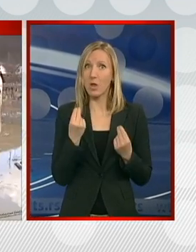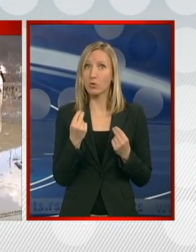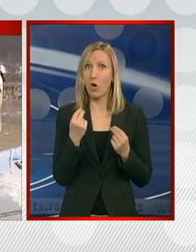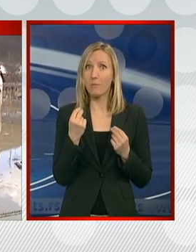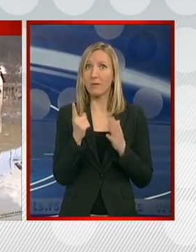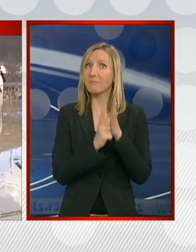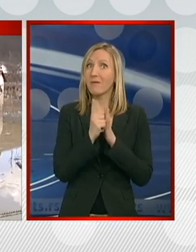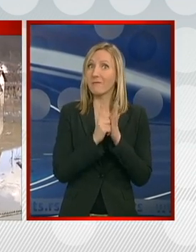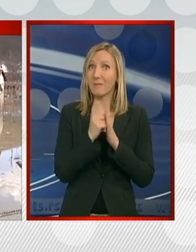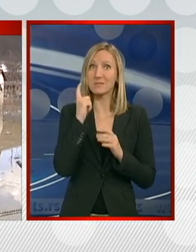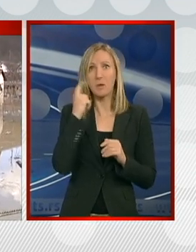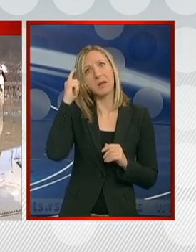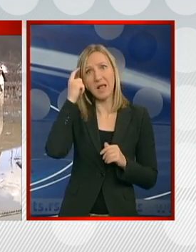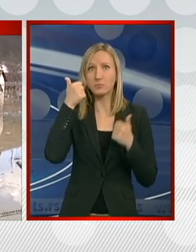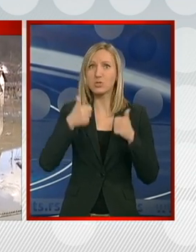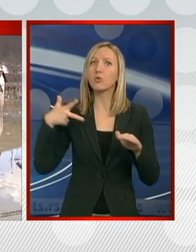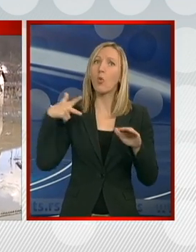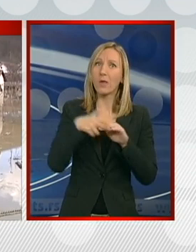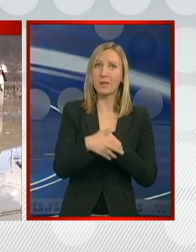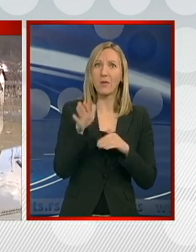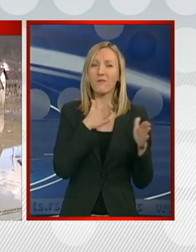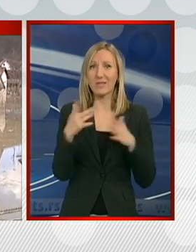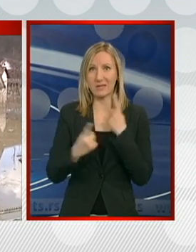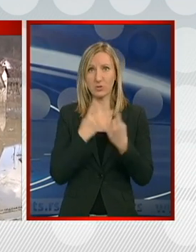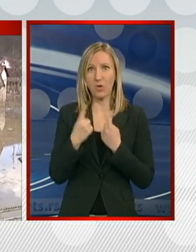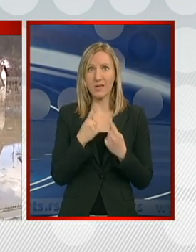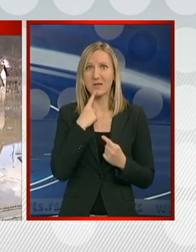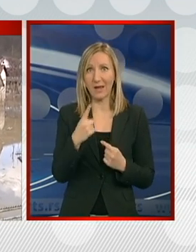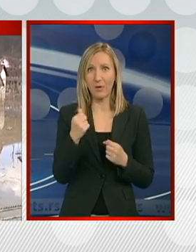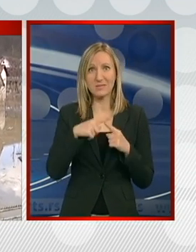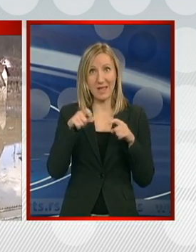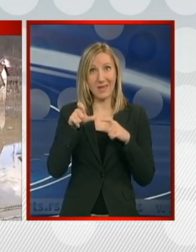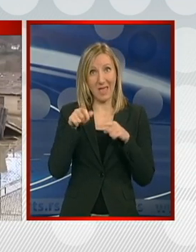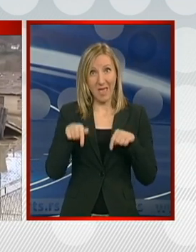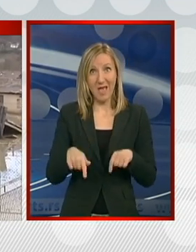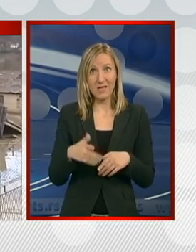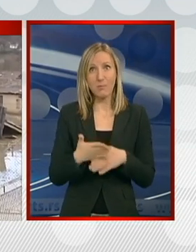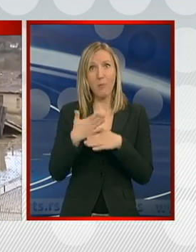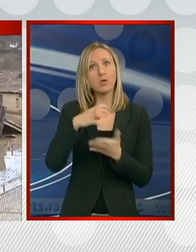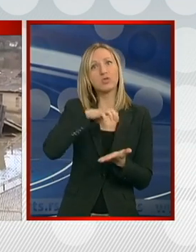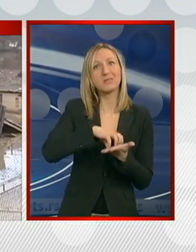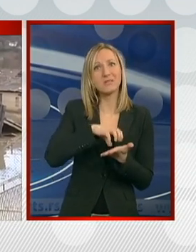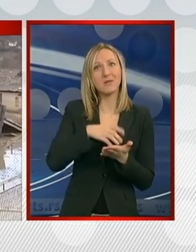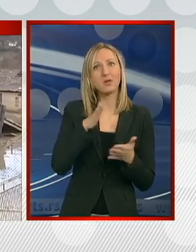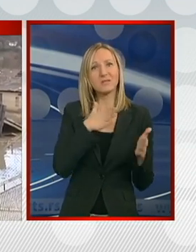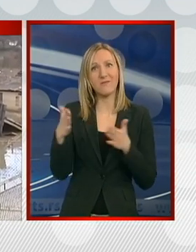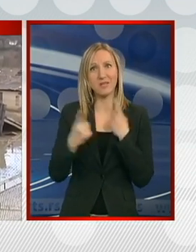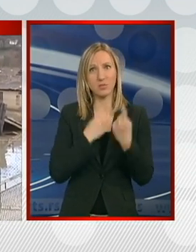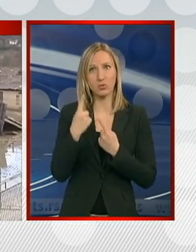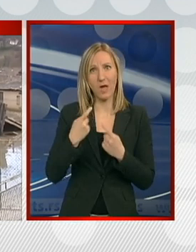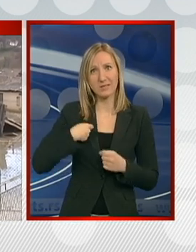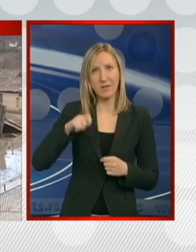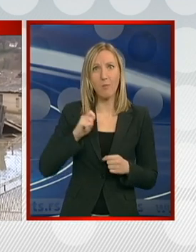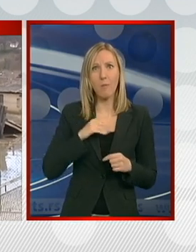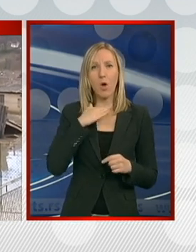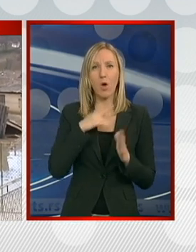prilike, razmišlja se i o ukidanju vanredne situacije, rekao je za RTS pomoćnik sektora za vanredne situacije MUP-a Goran